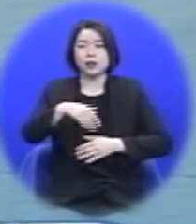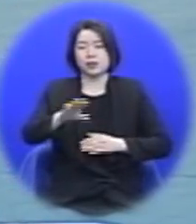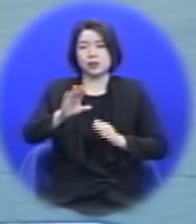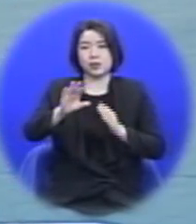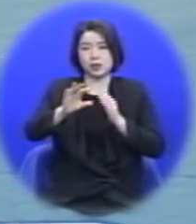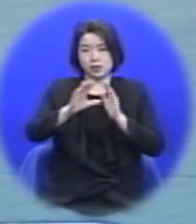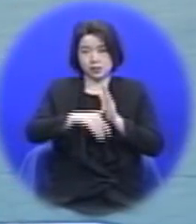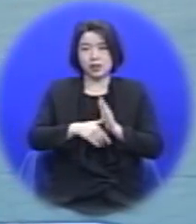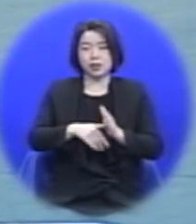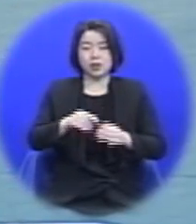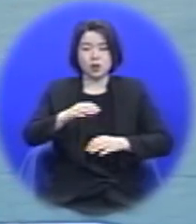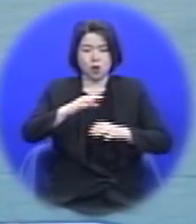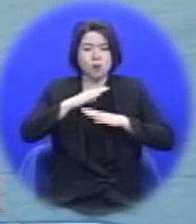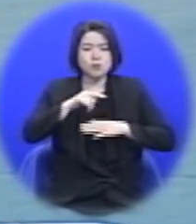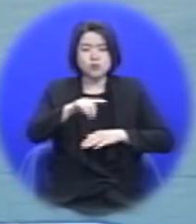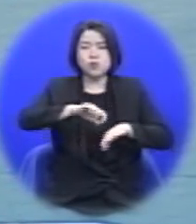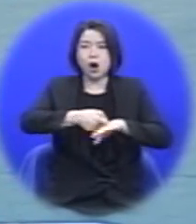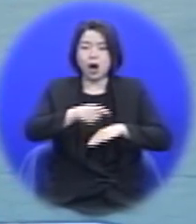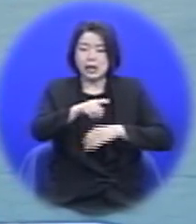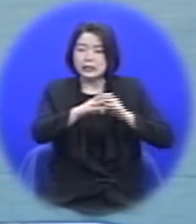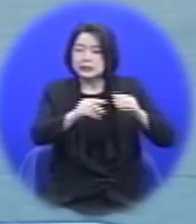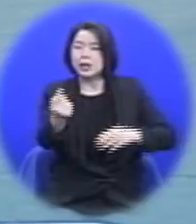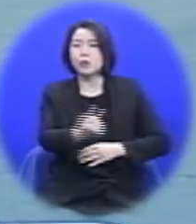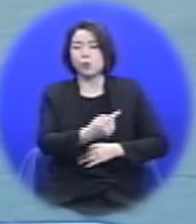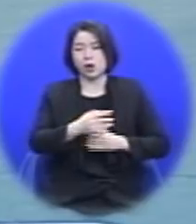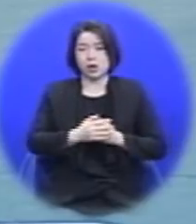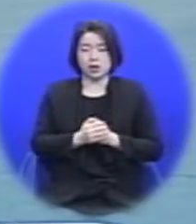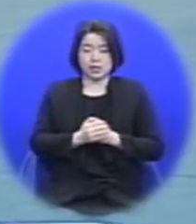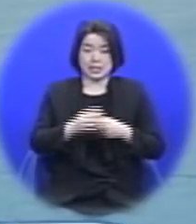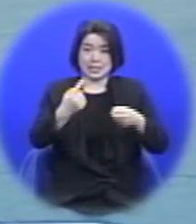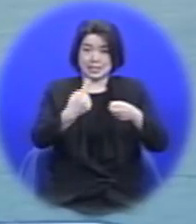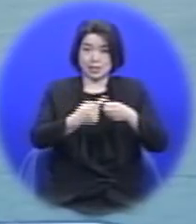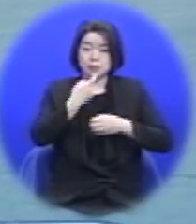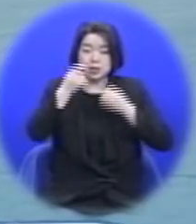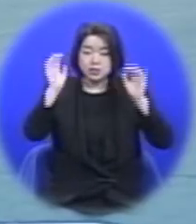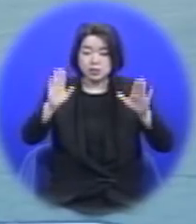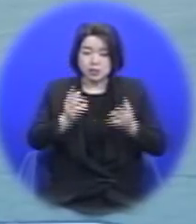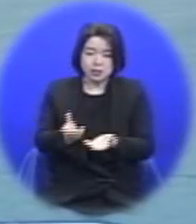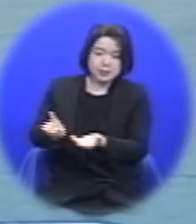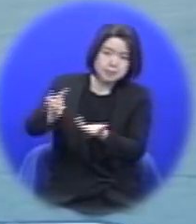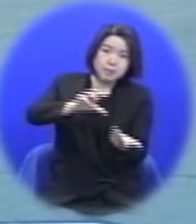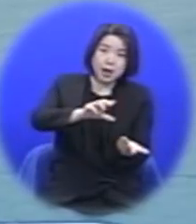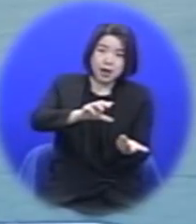이 땅에 임하는 겁니다. 첫 번째 천사가 대접을 쏟으니까